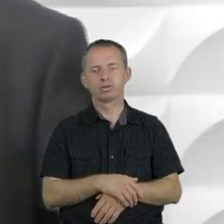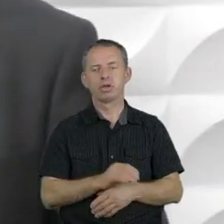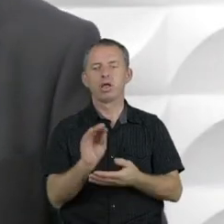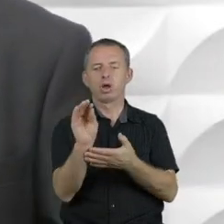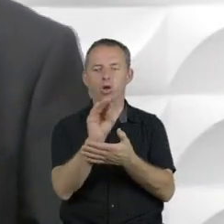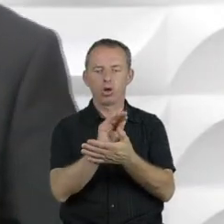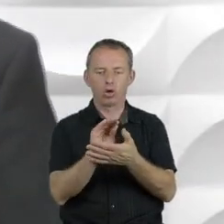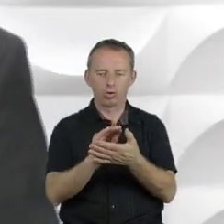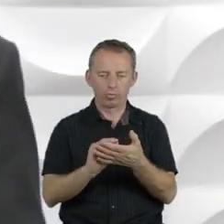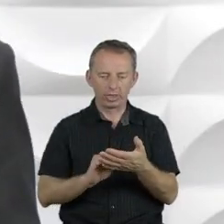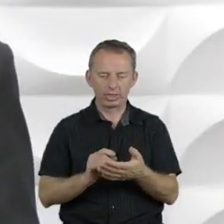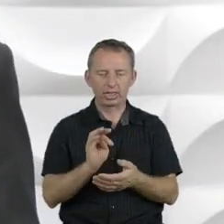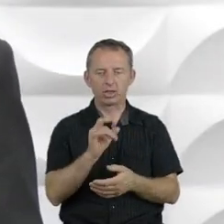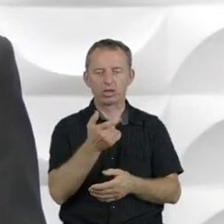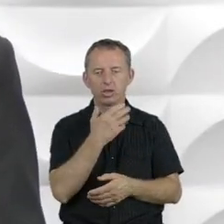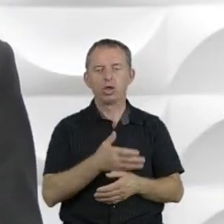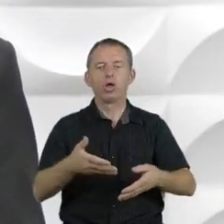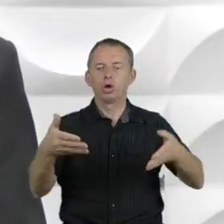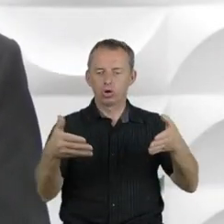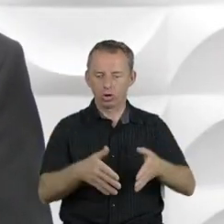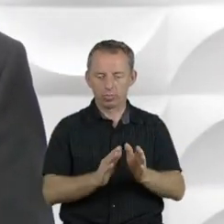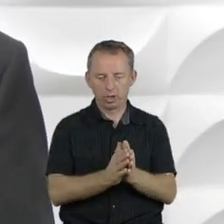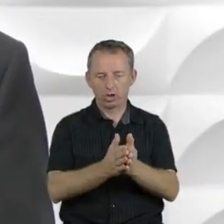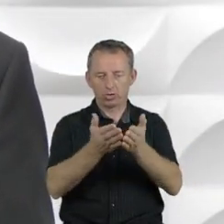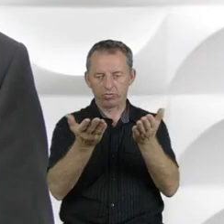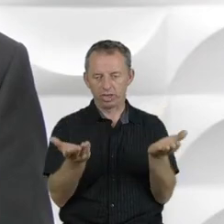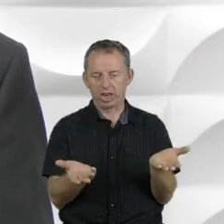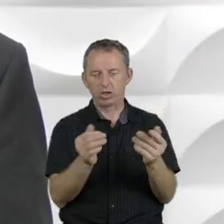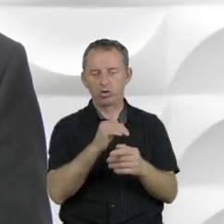Komentator pisze tak: groby otwierają się,